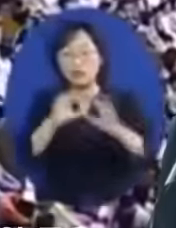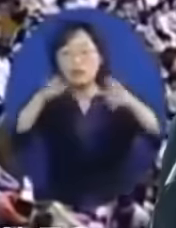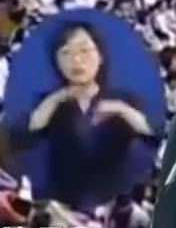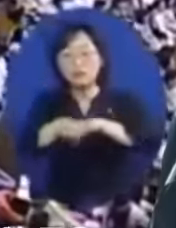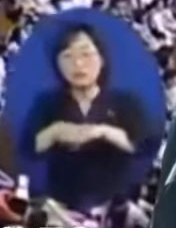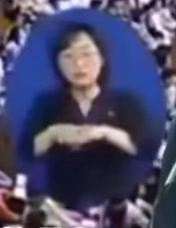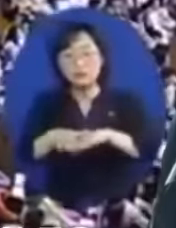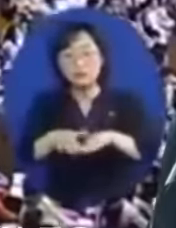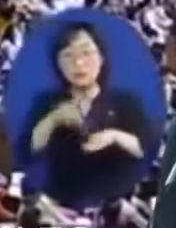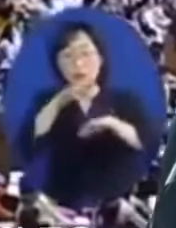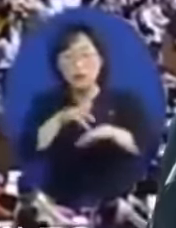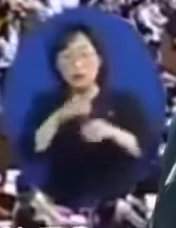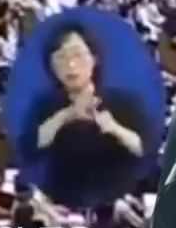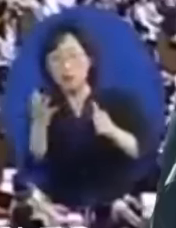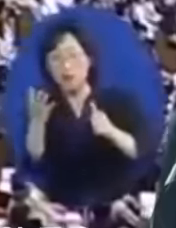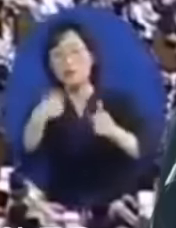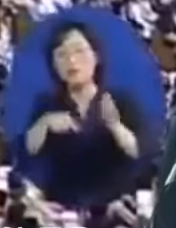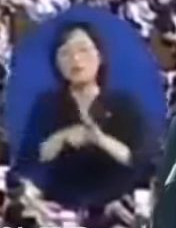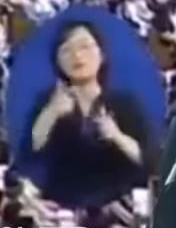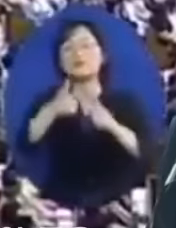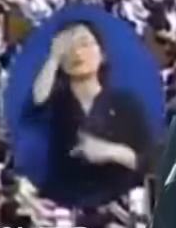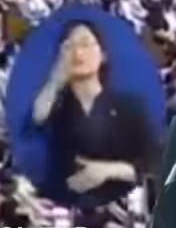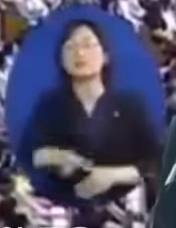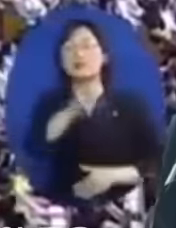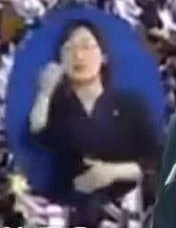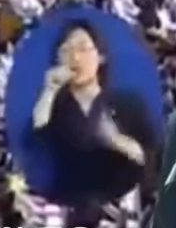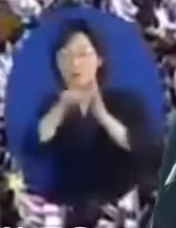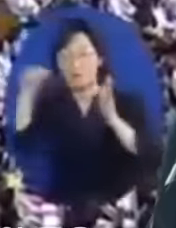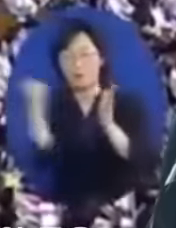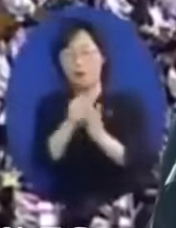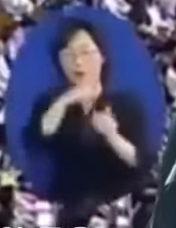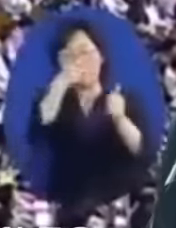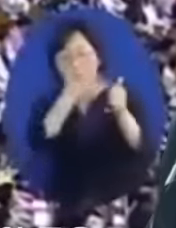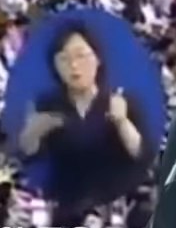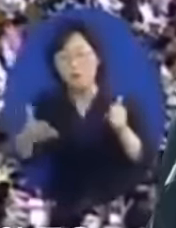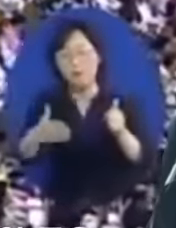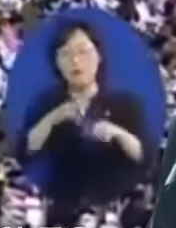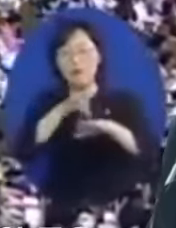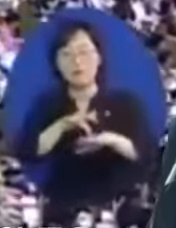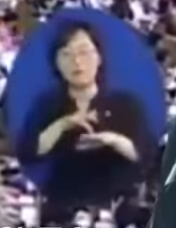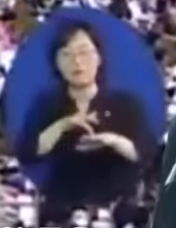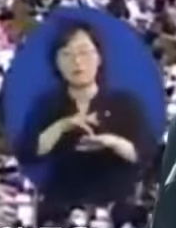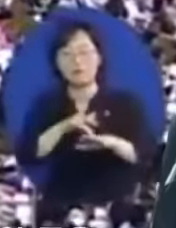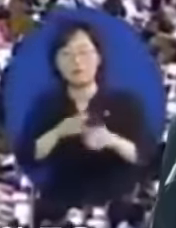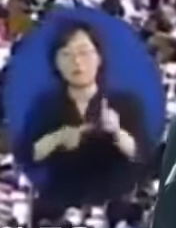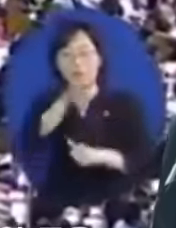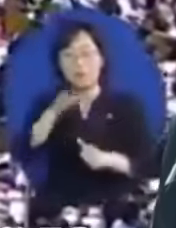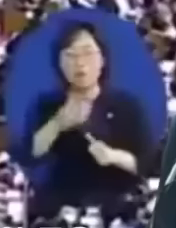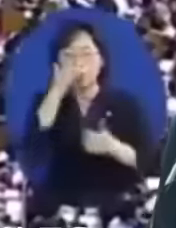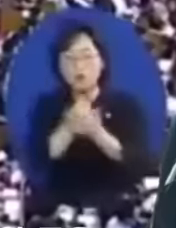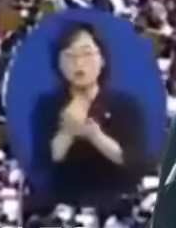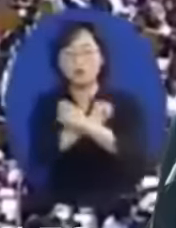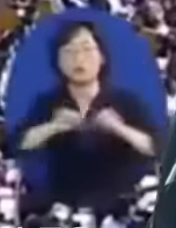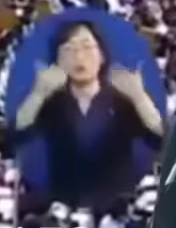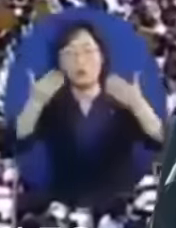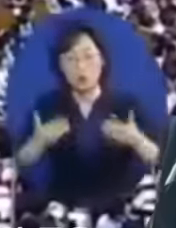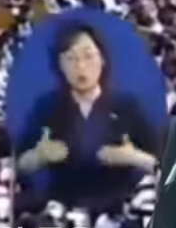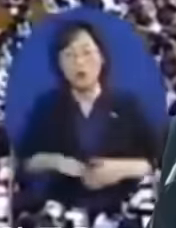위해서 예수님이 십자가에 못 박혀 몸짓고 피를 흘려 마귀를 멸하고 세속을 청산하고